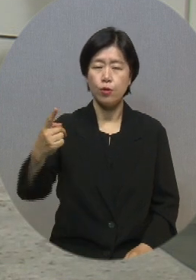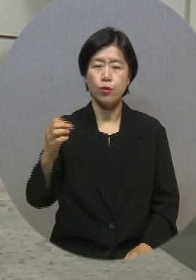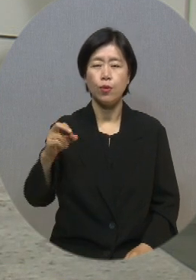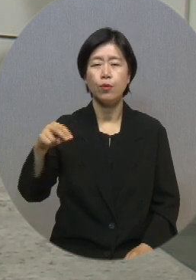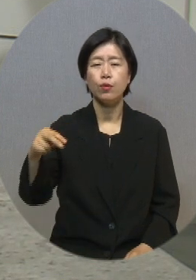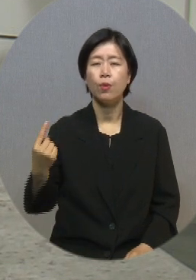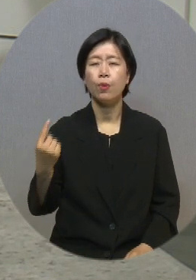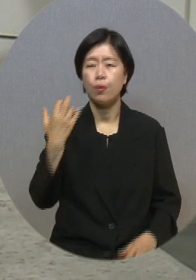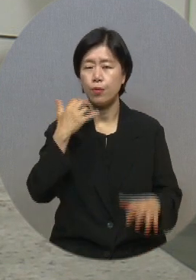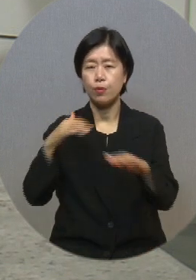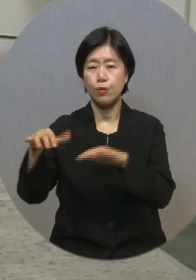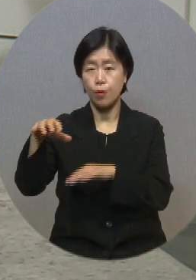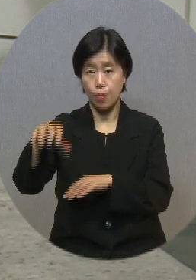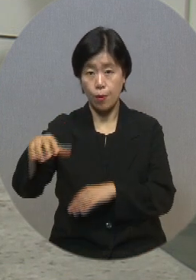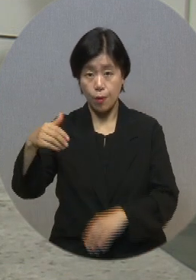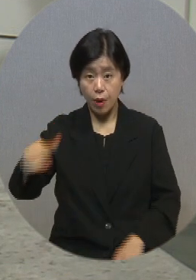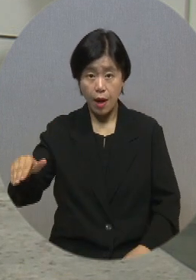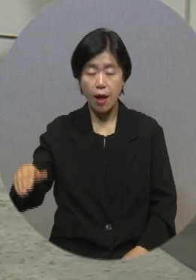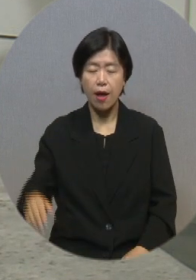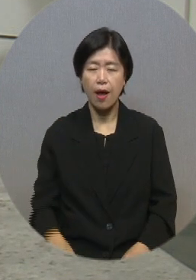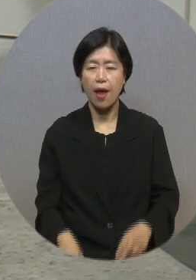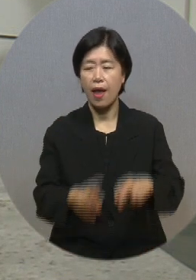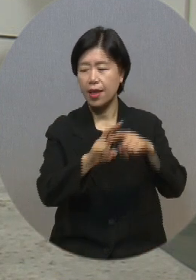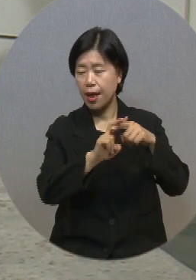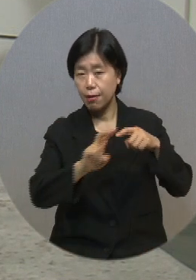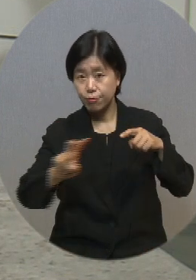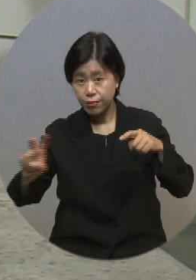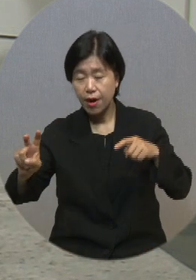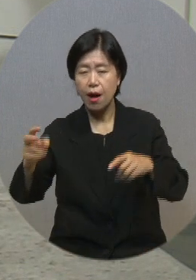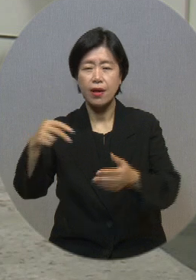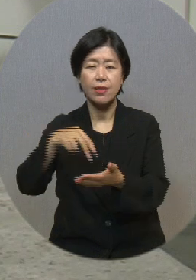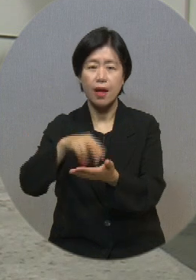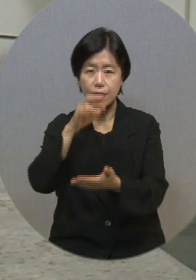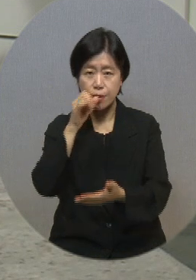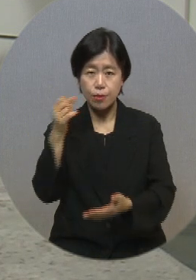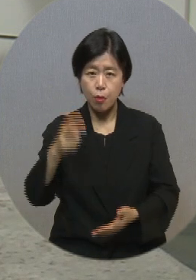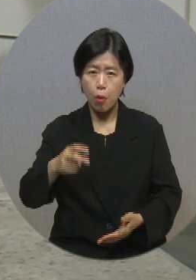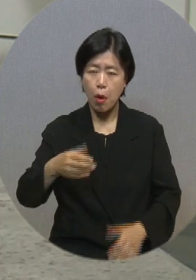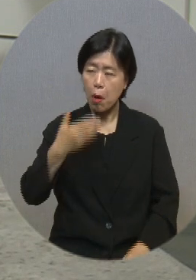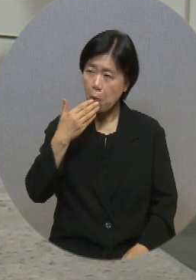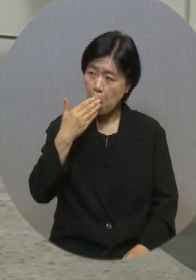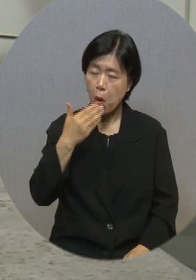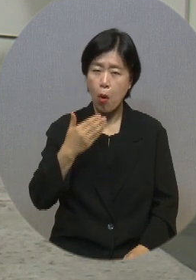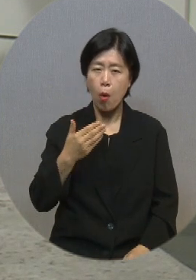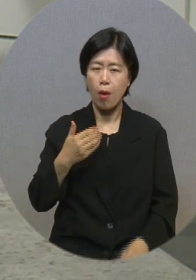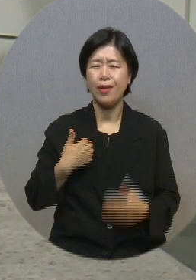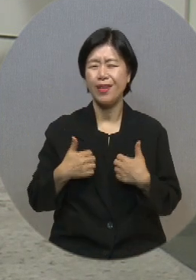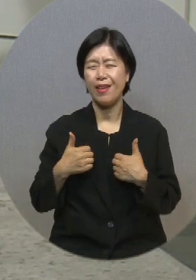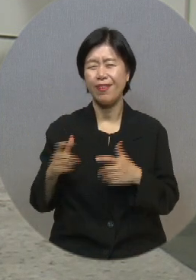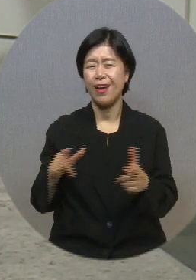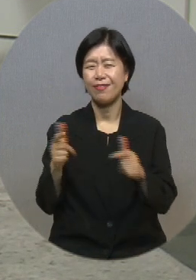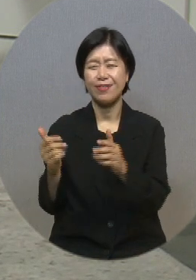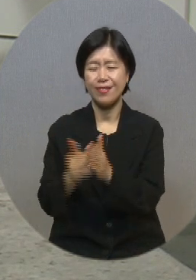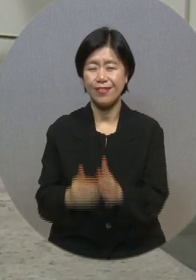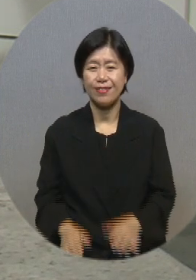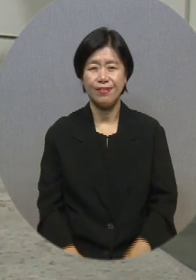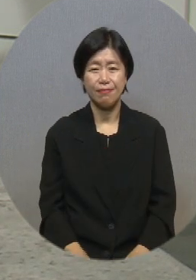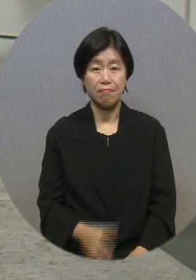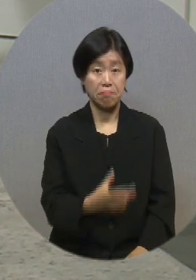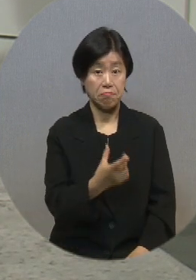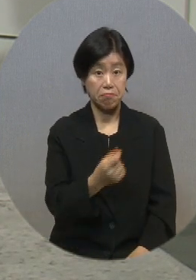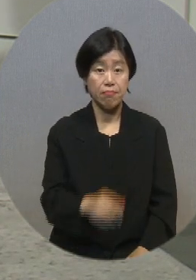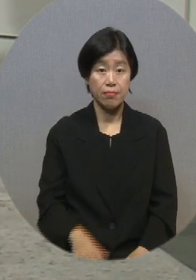예. 네. 케이블카도 타고. 네. 저기 밥도 사먹고, 재밌게 하루를 지내고 왔습니다. 아, 예.